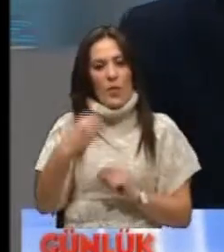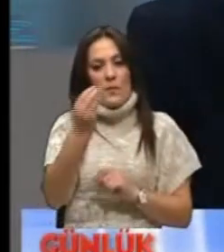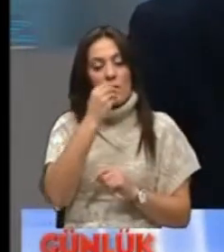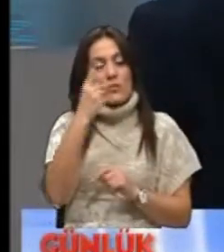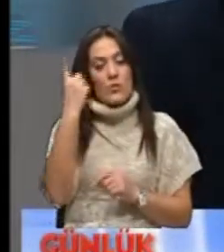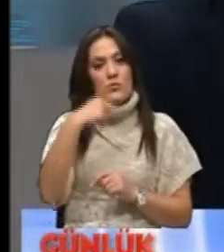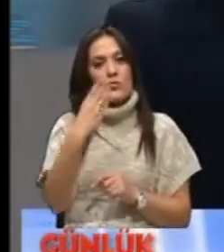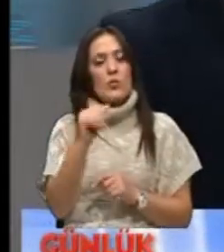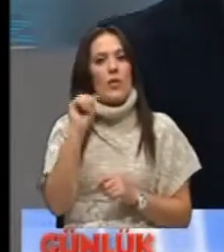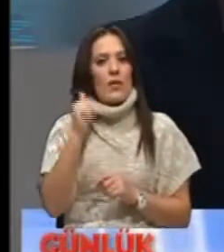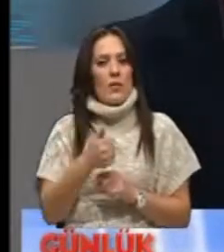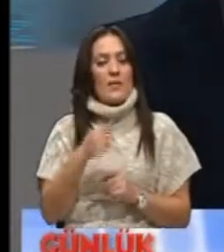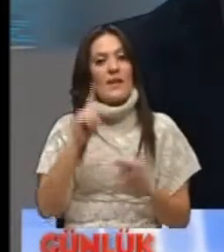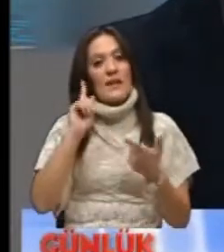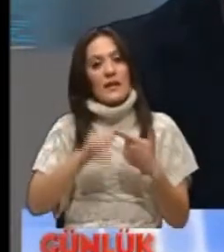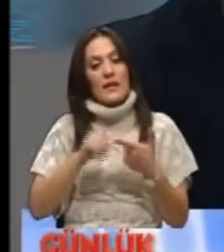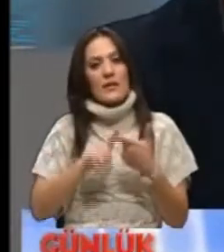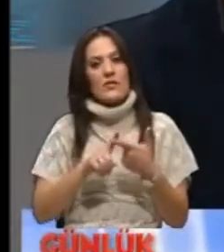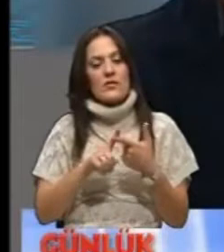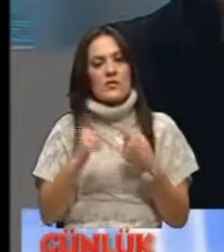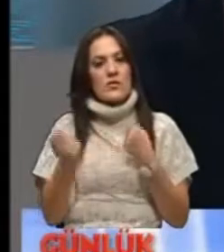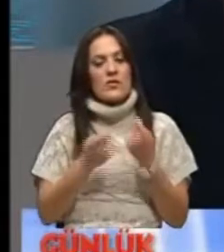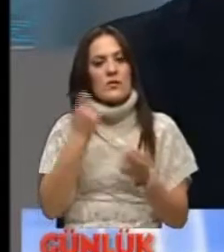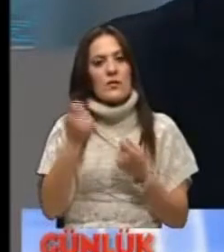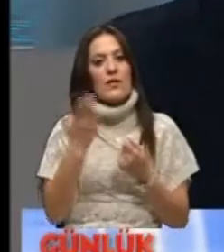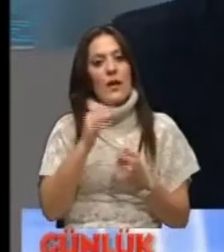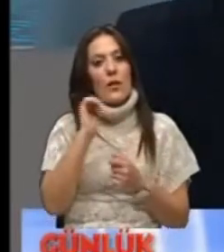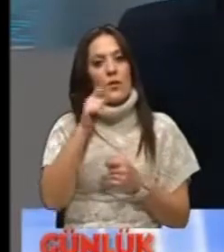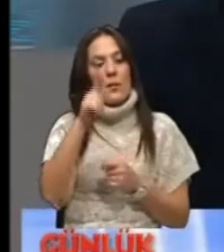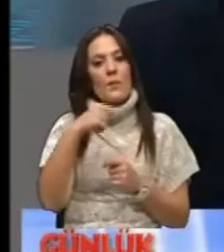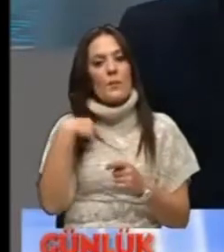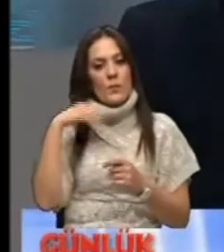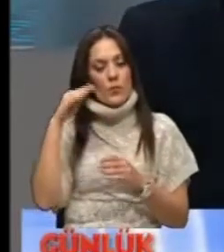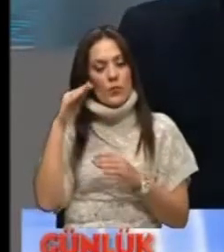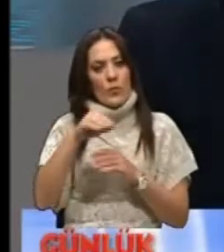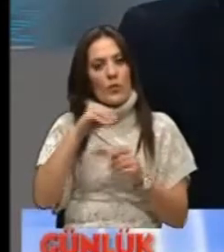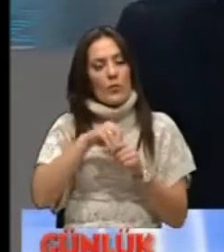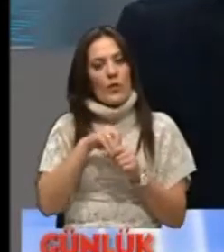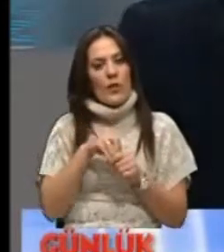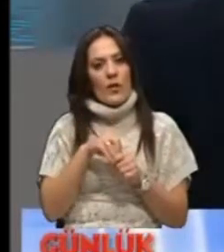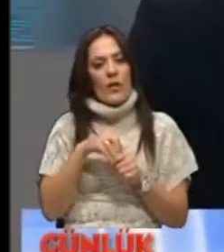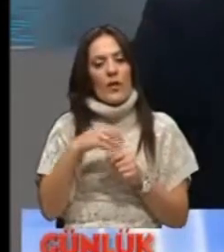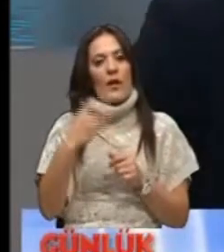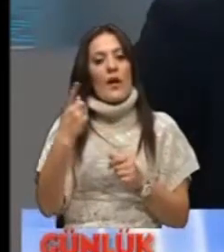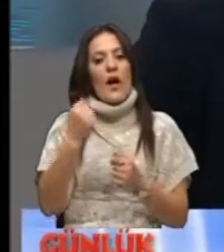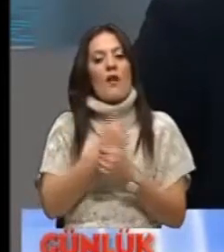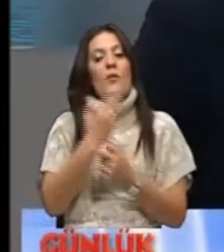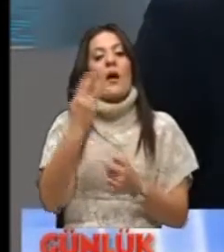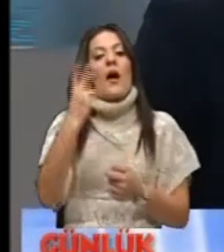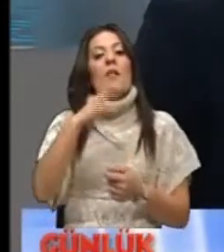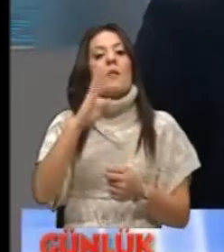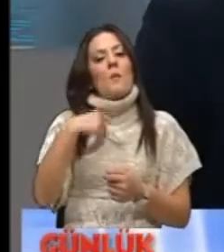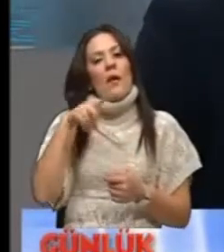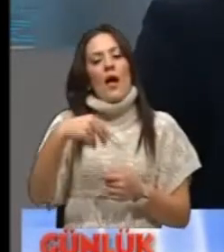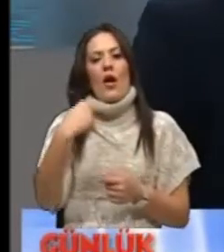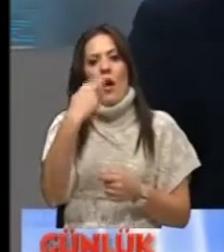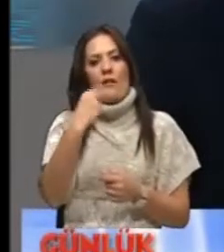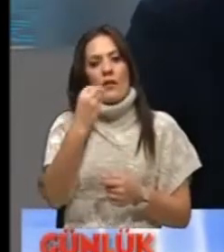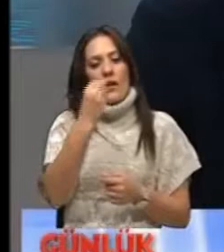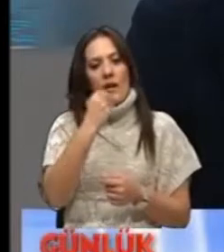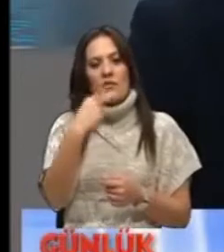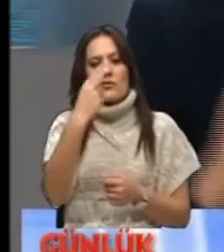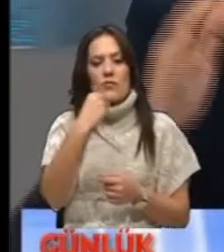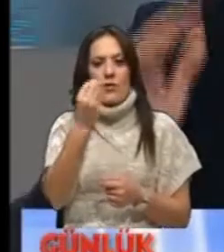beslenme o yüzden çok önemli. İkincil tarafı için daha önemli bir müdahale yavrum ağlama bak gofret ye.